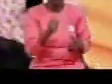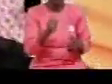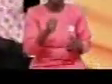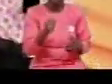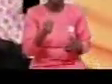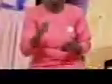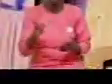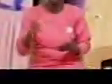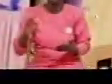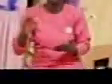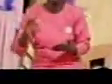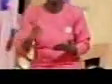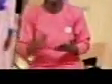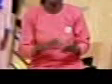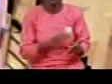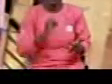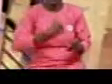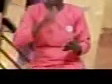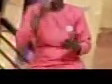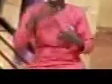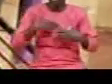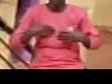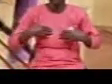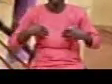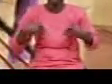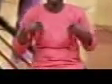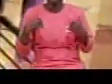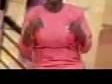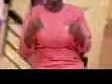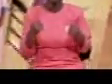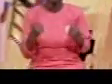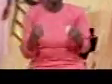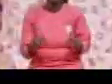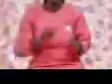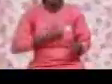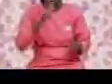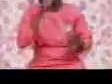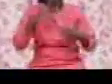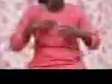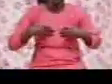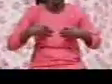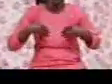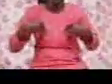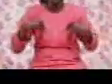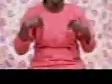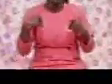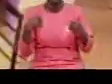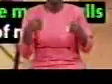Alors je suis guéri.